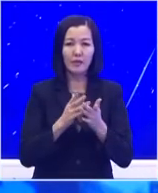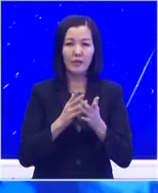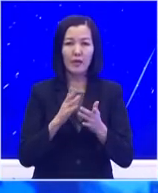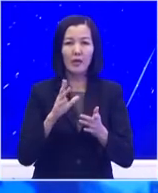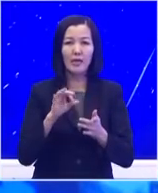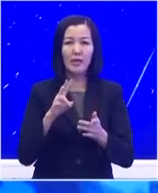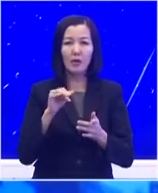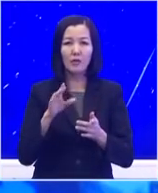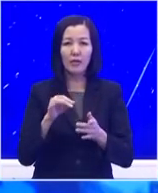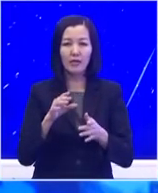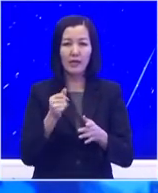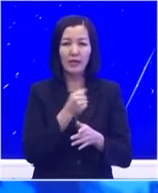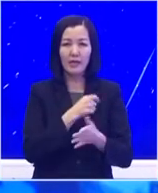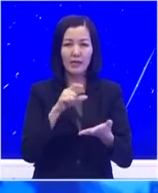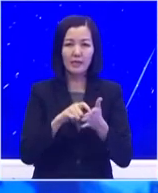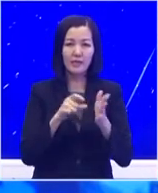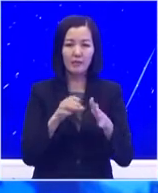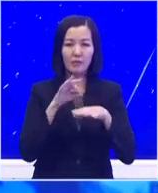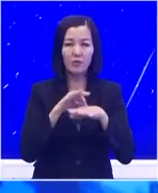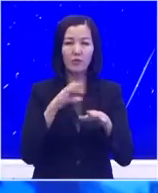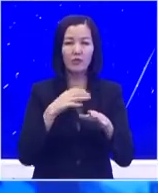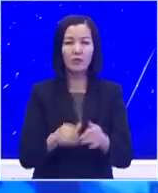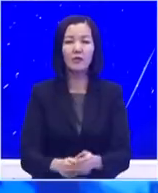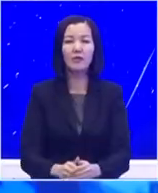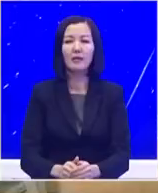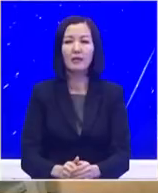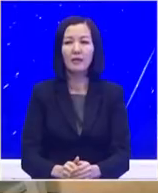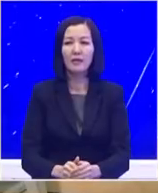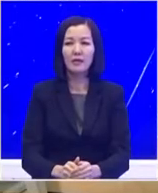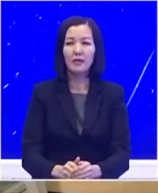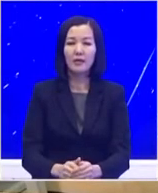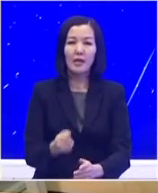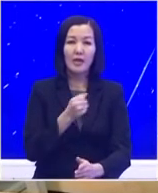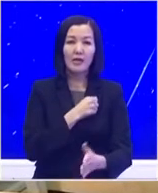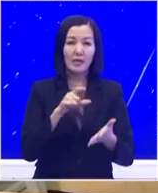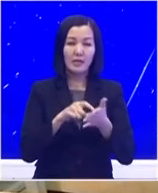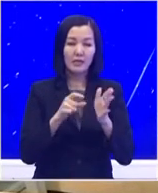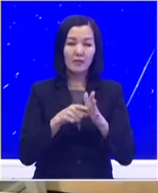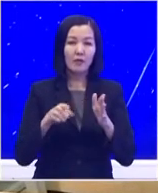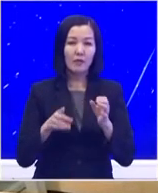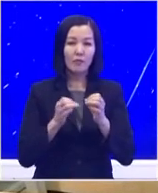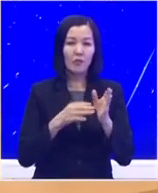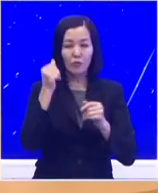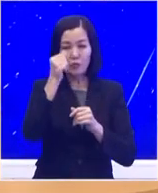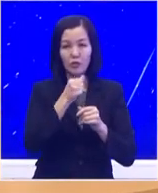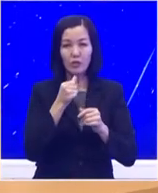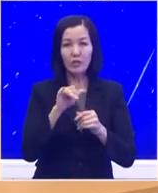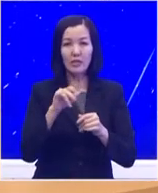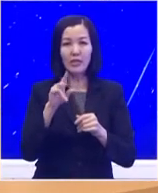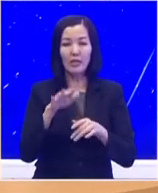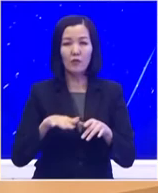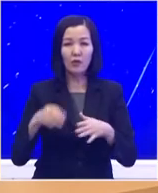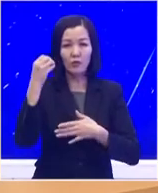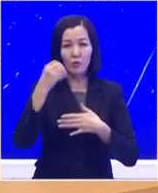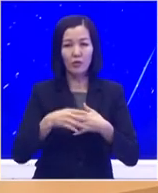өкілдері де Іле аудандағы кадет сыныбында өткізді. Кадет сыныбы 2019-20 оқу жылы Іле ауданы